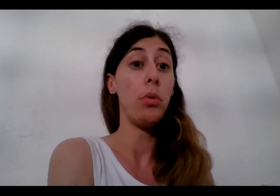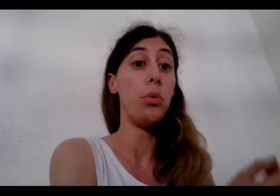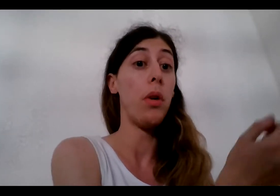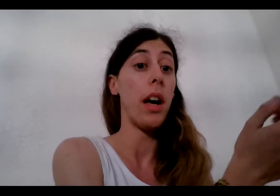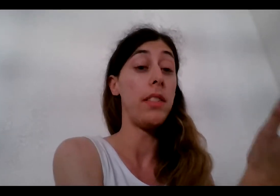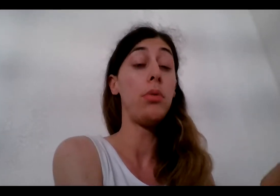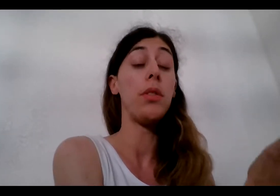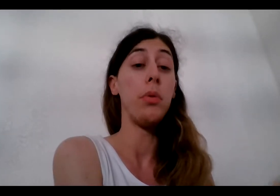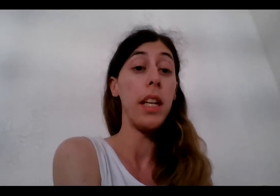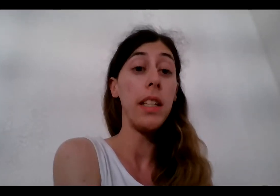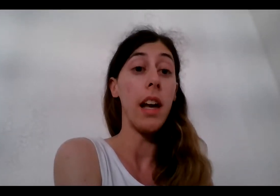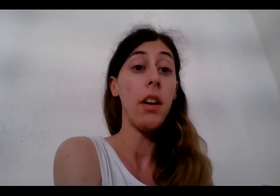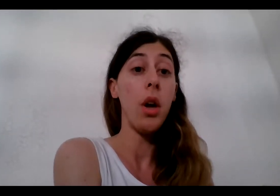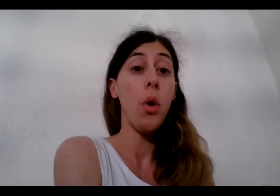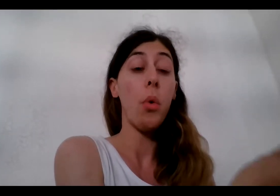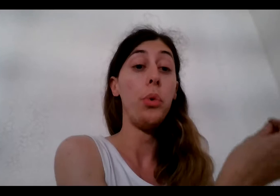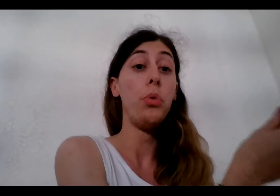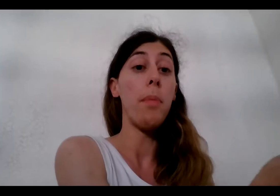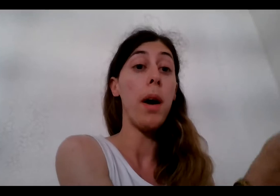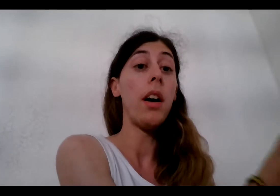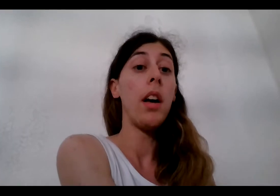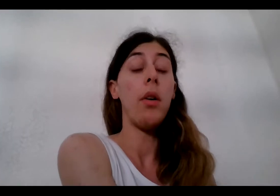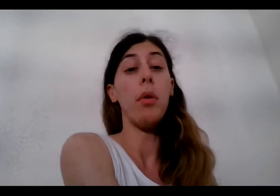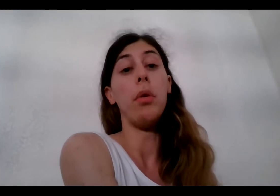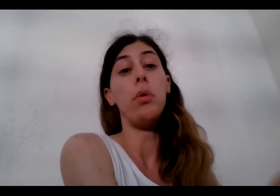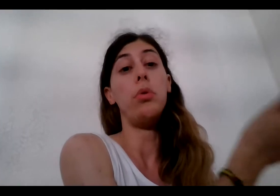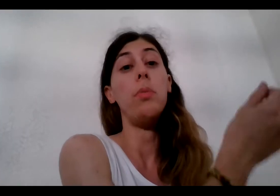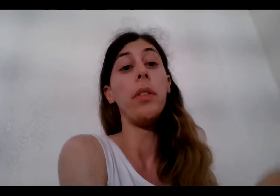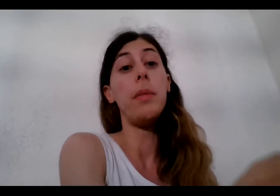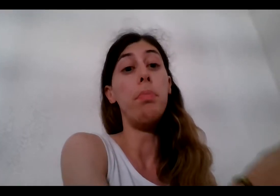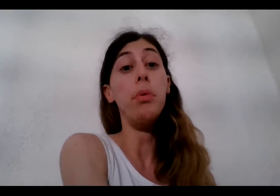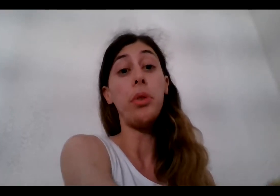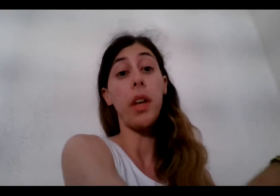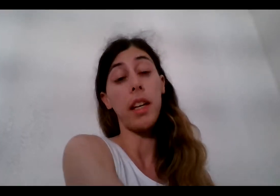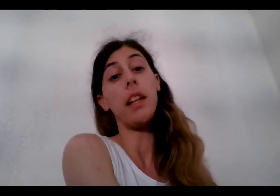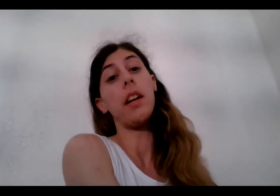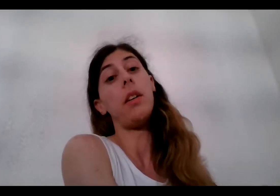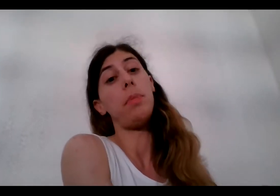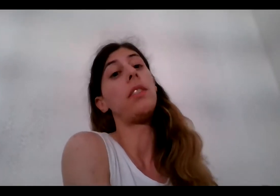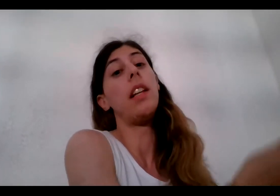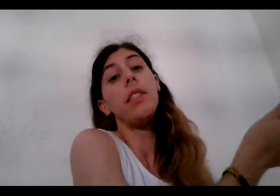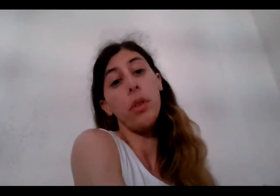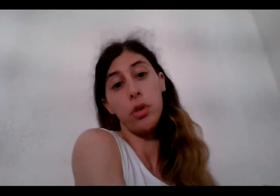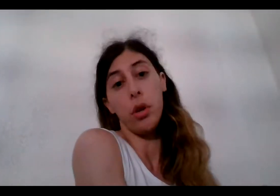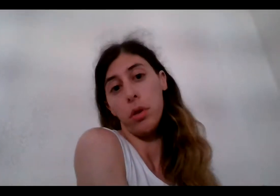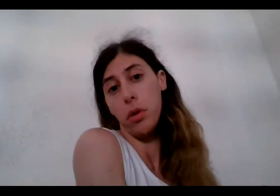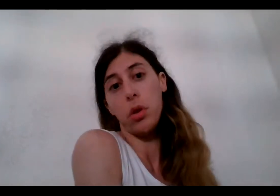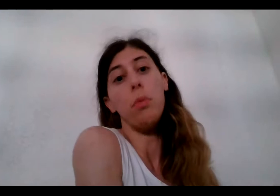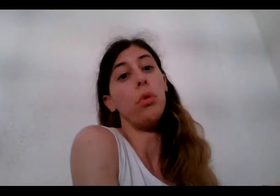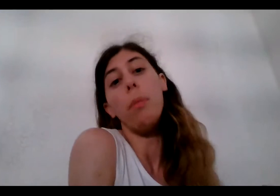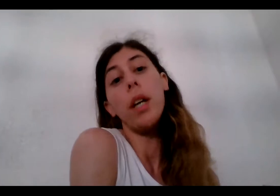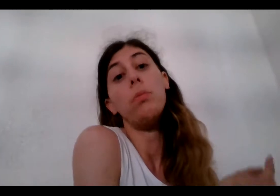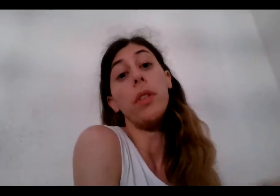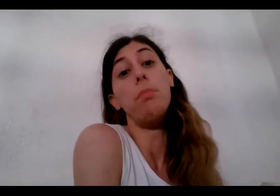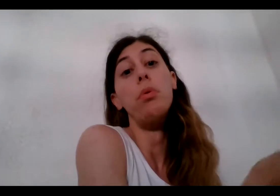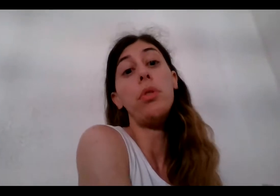termes, on ne doit, à situation égale, on ne doit pas demander plus à quelqu'un parce qu'il est transgenre, comme